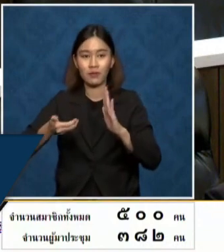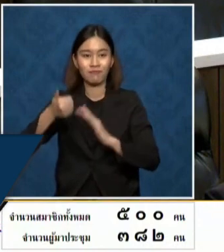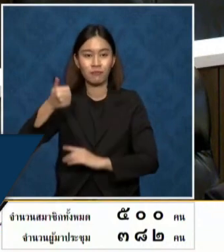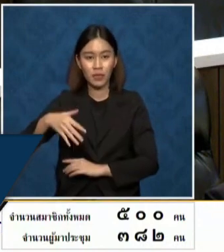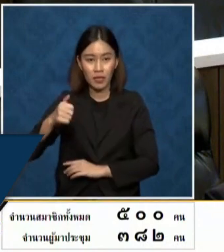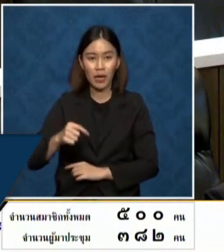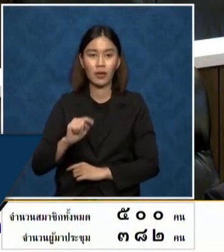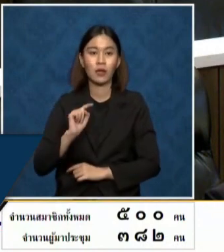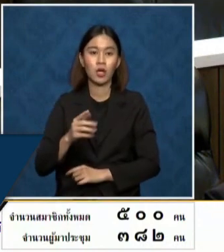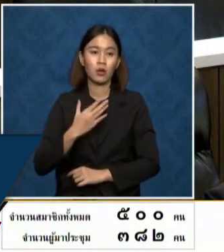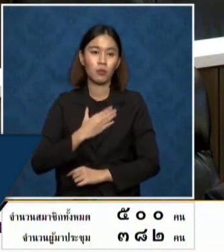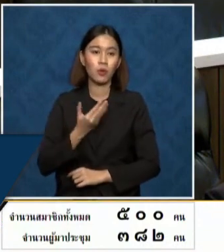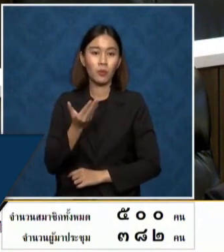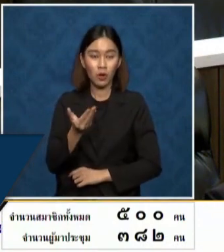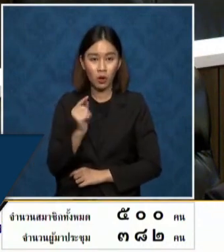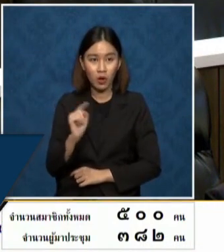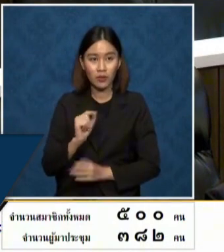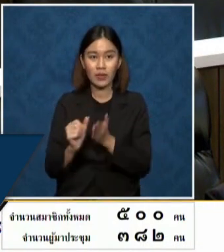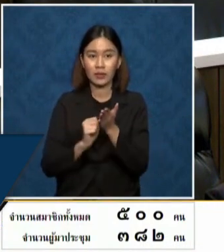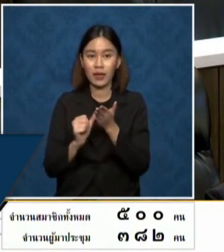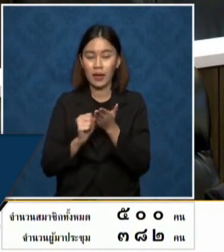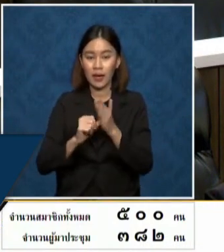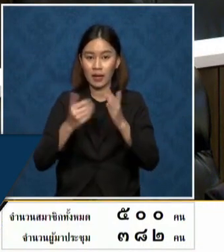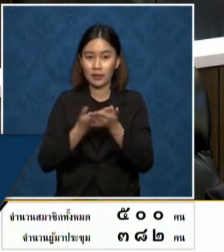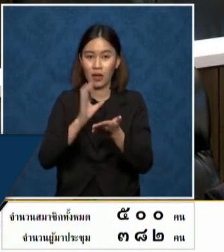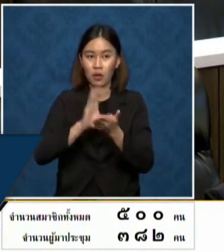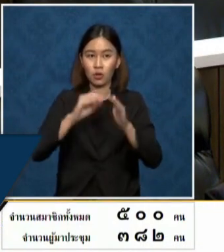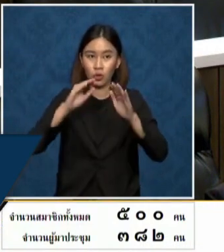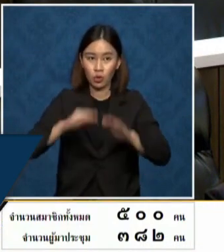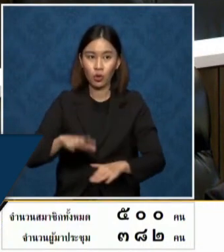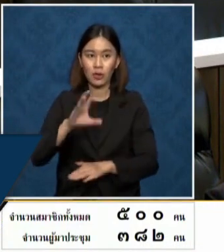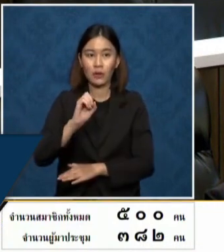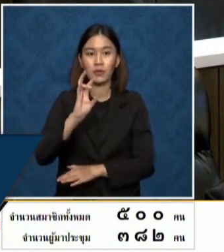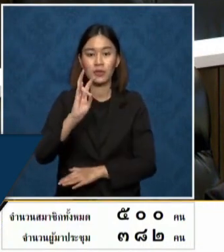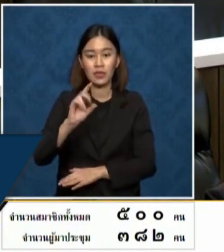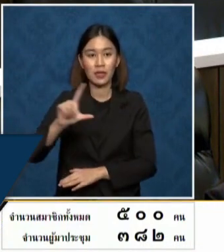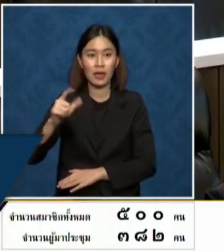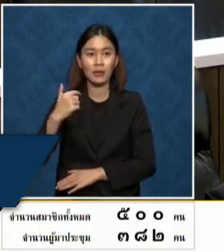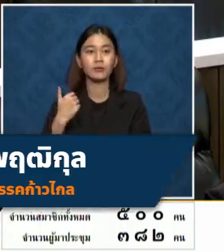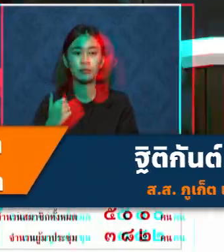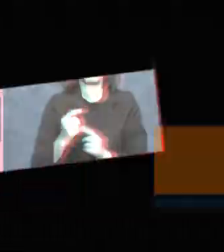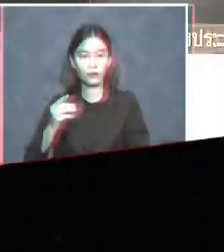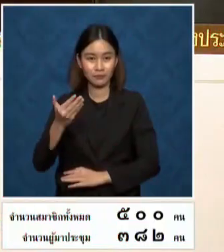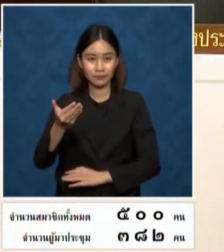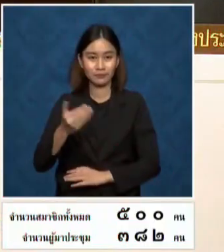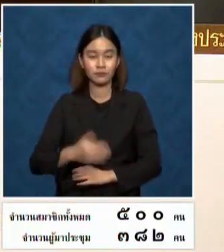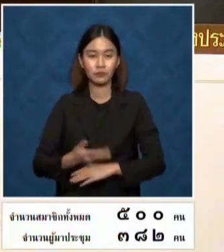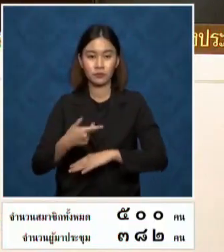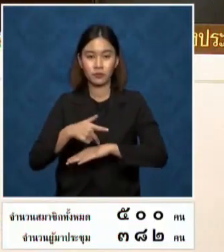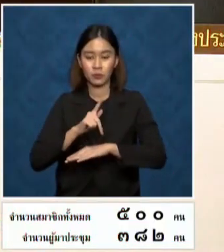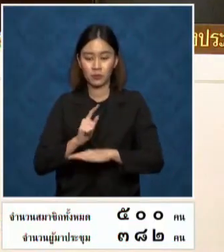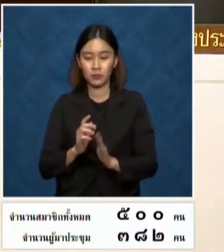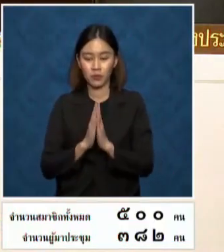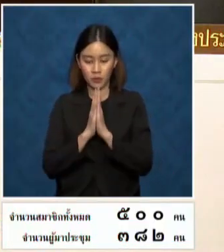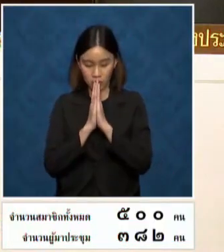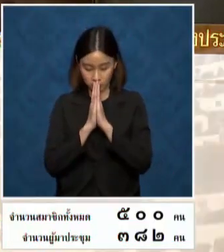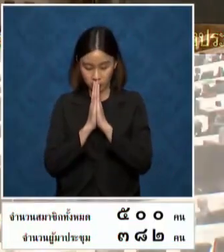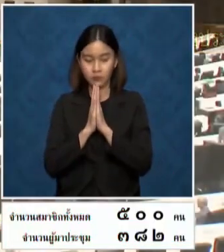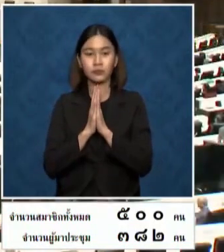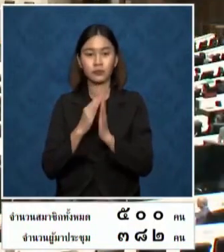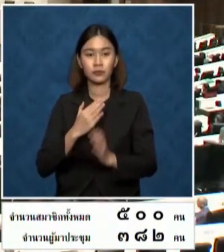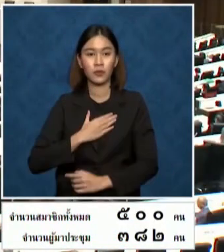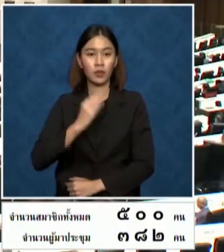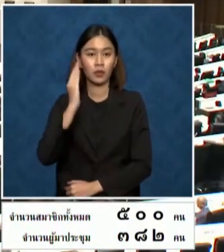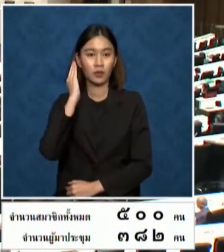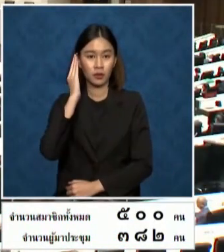ครับดังนั้นผมจึงขอปรับลดงบประมาณลง 57ล้านบาทดังนี้ครับขอบคุณครับเรียนประธานสภาที่เคารพผม